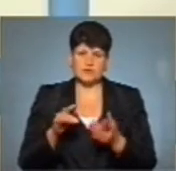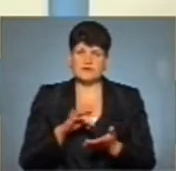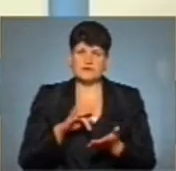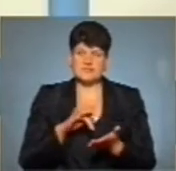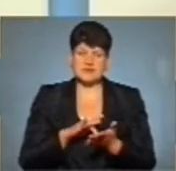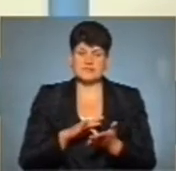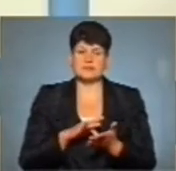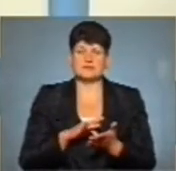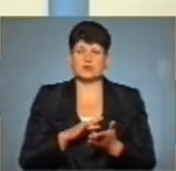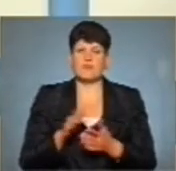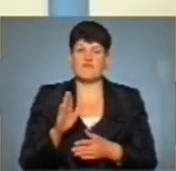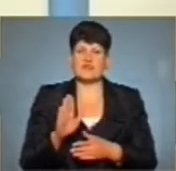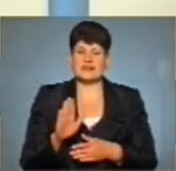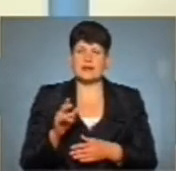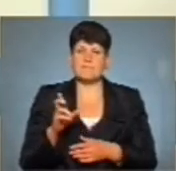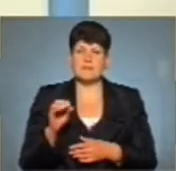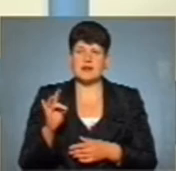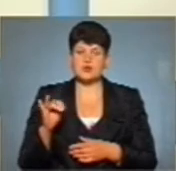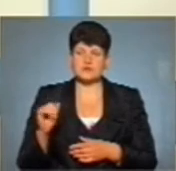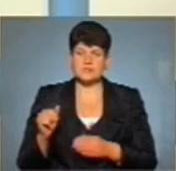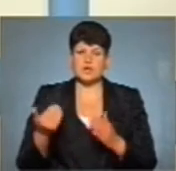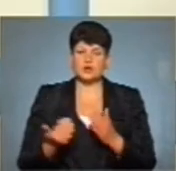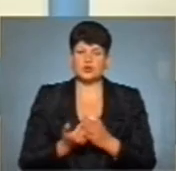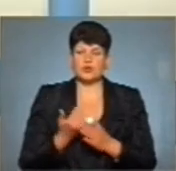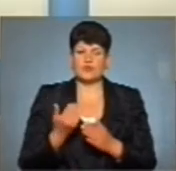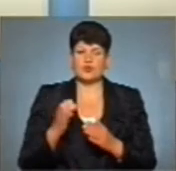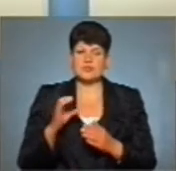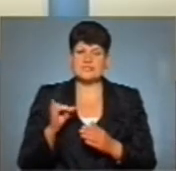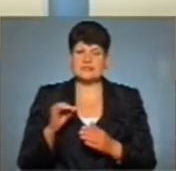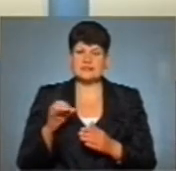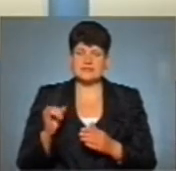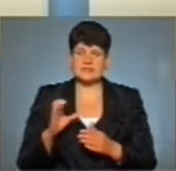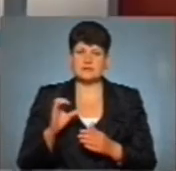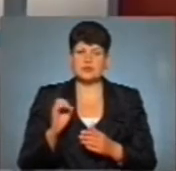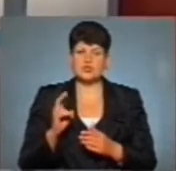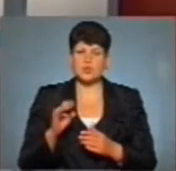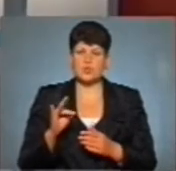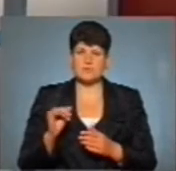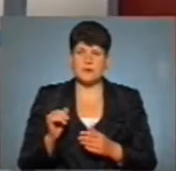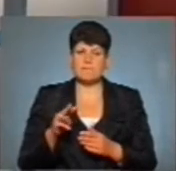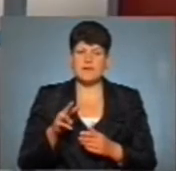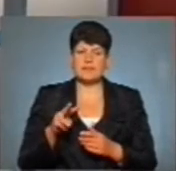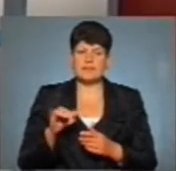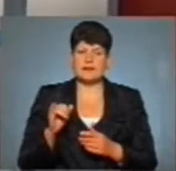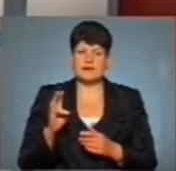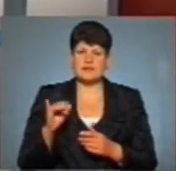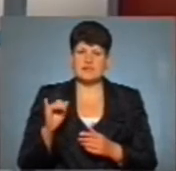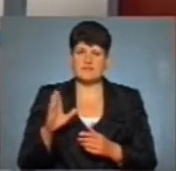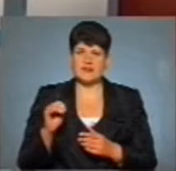селищі Великоберезовиця. Новосільська ОТГ стане частиною Скориківської, Млиновецька